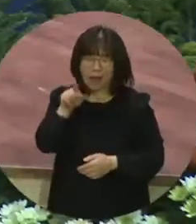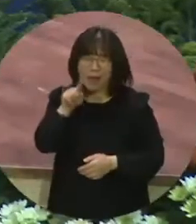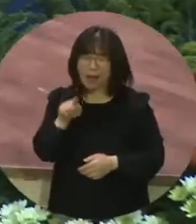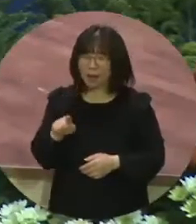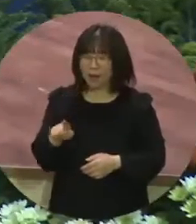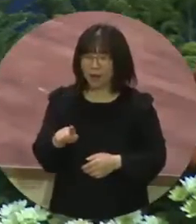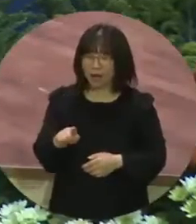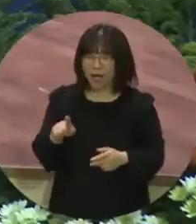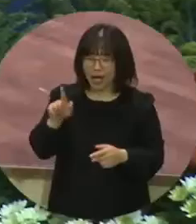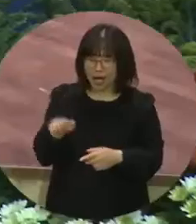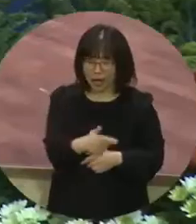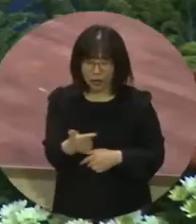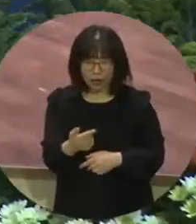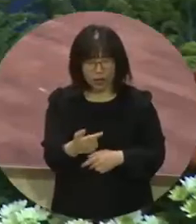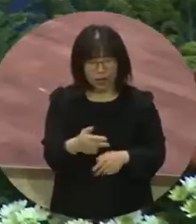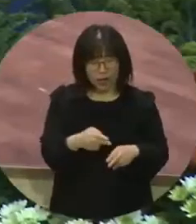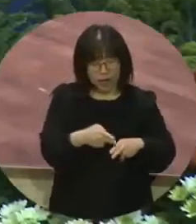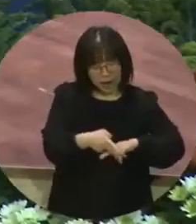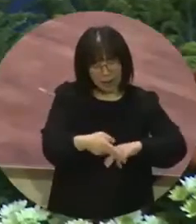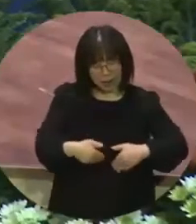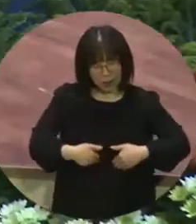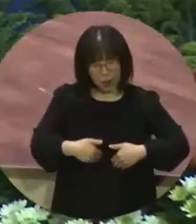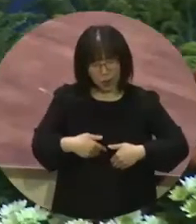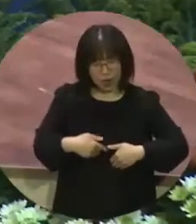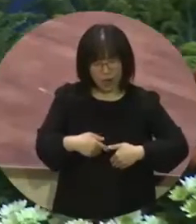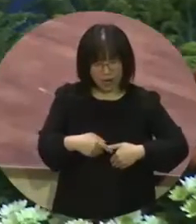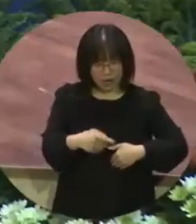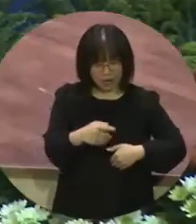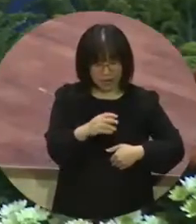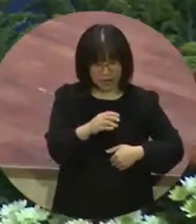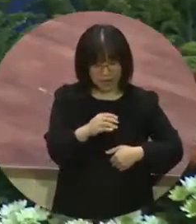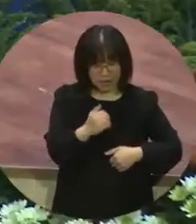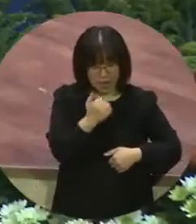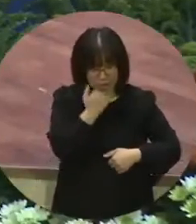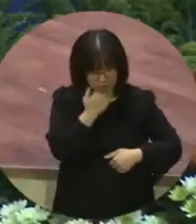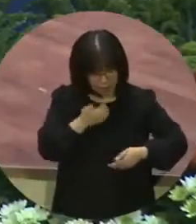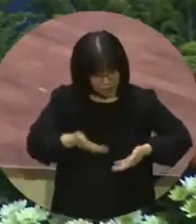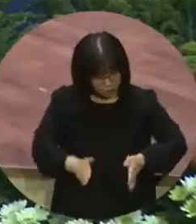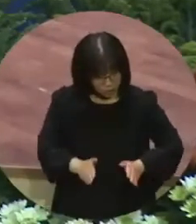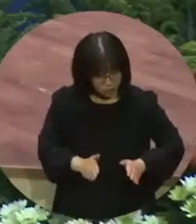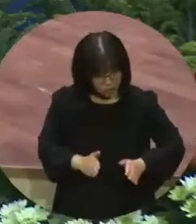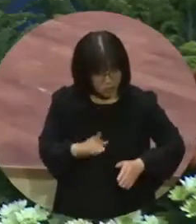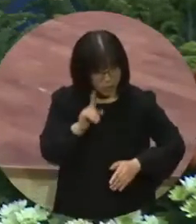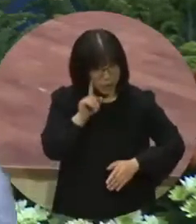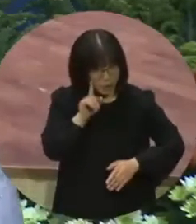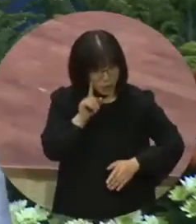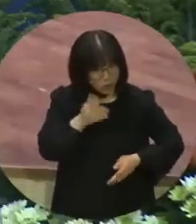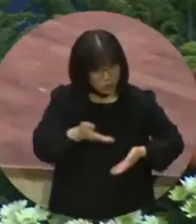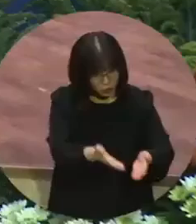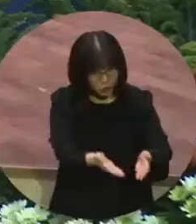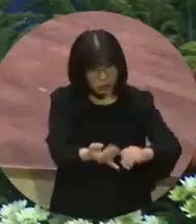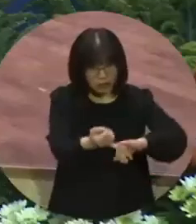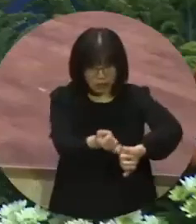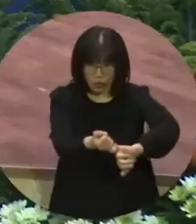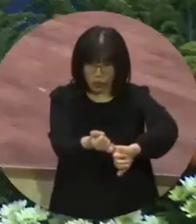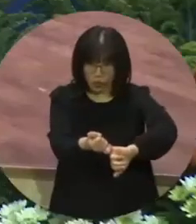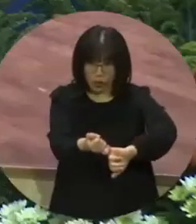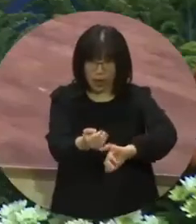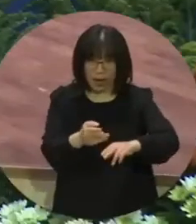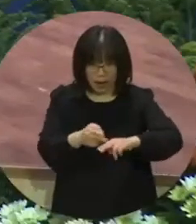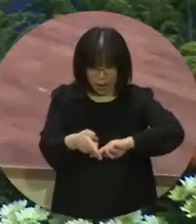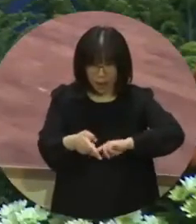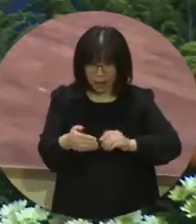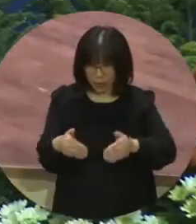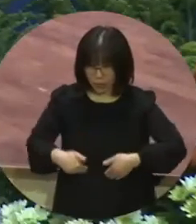확인하잖아요. 너와 나의 약속이다. 이삭 준다. 준다. 잊지 마라. 확인, 할례. 그래서 할례를 행했단 말이에요.